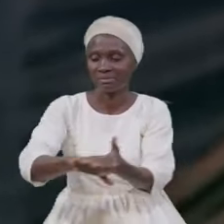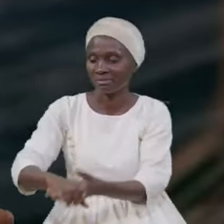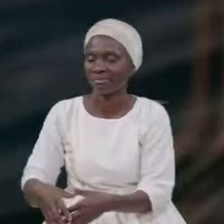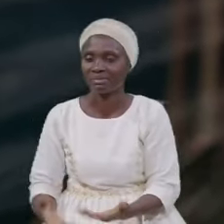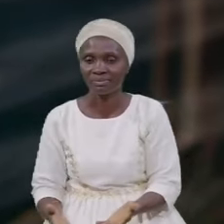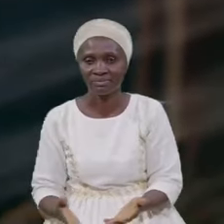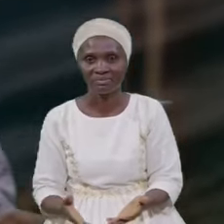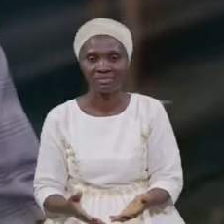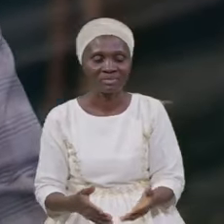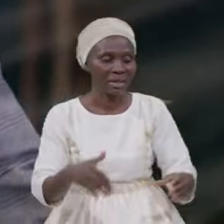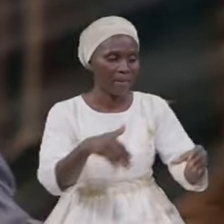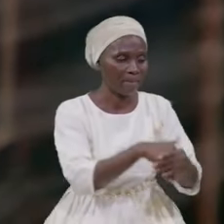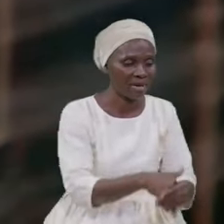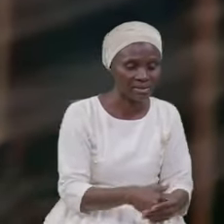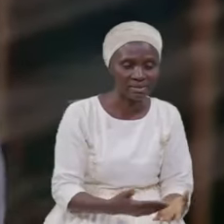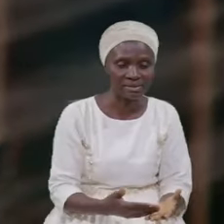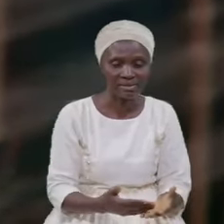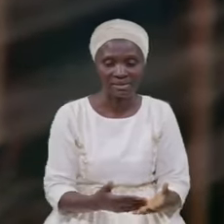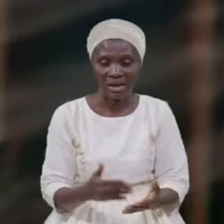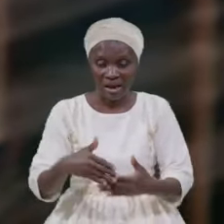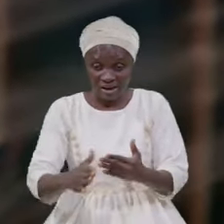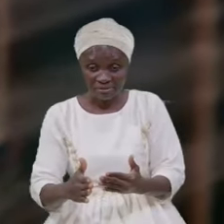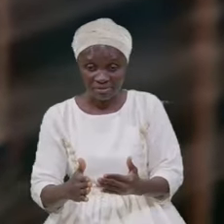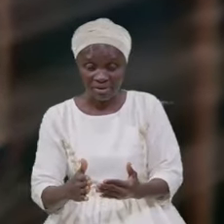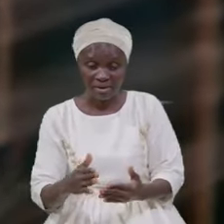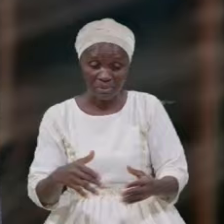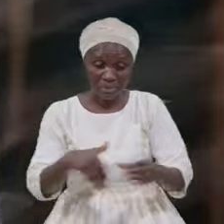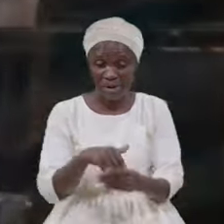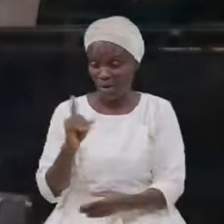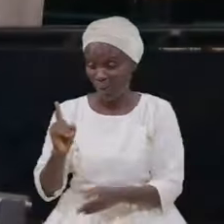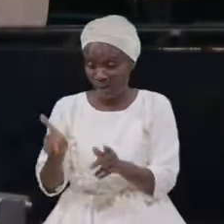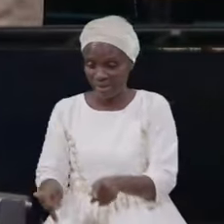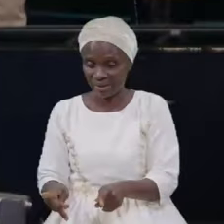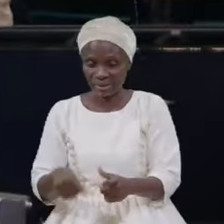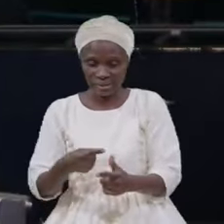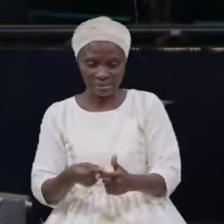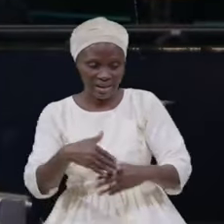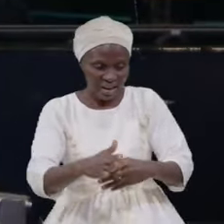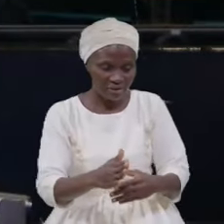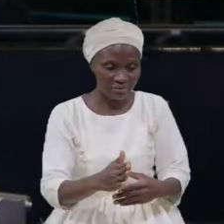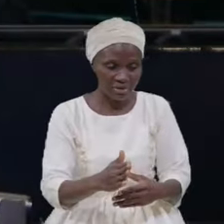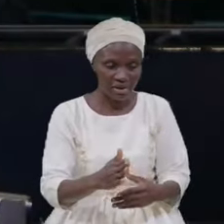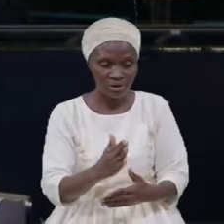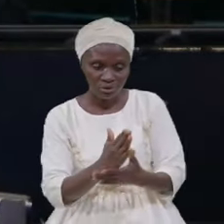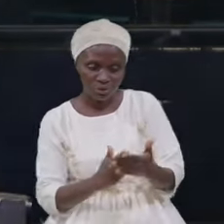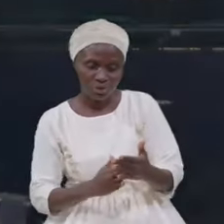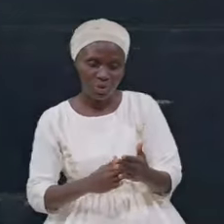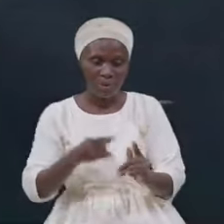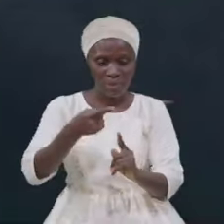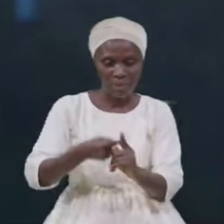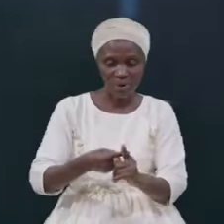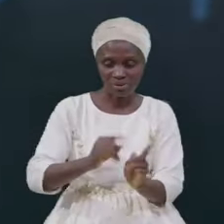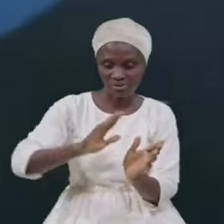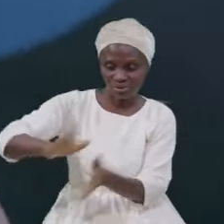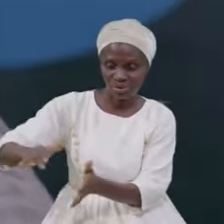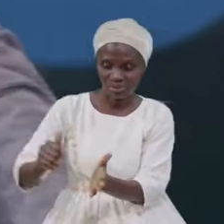et après quelques mois, ils laissent ça, ils prennent autre. Et après quelques mois, ils laissent tomber celle-là,